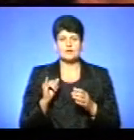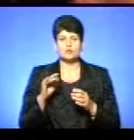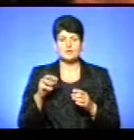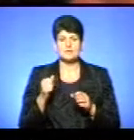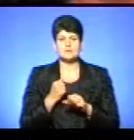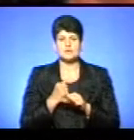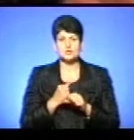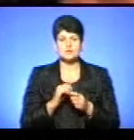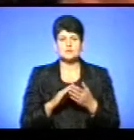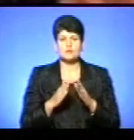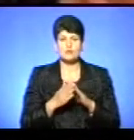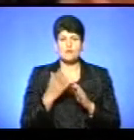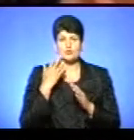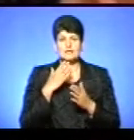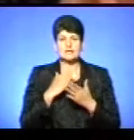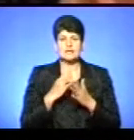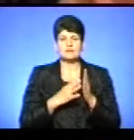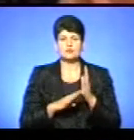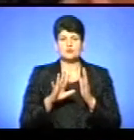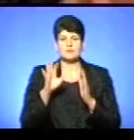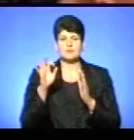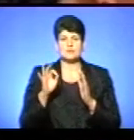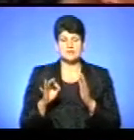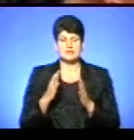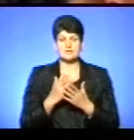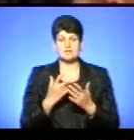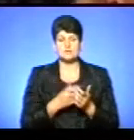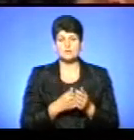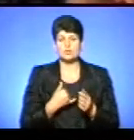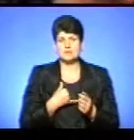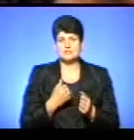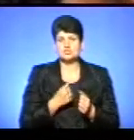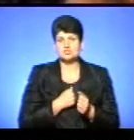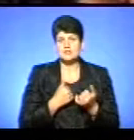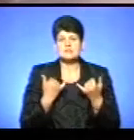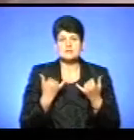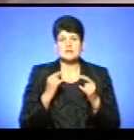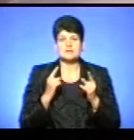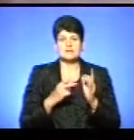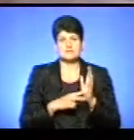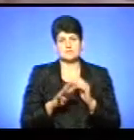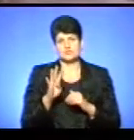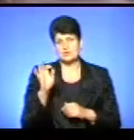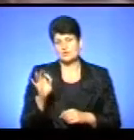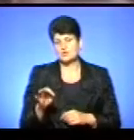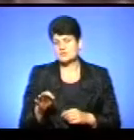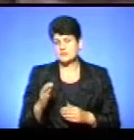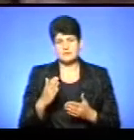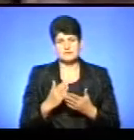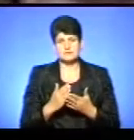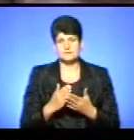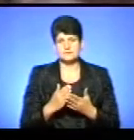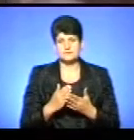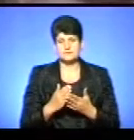тільки за умов, коли 95% дітей щеплено. А в нас, на жаль, зараз тільки 74% дітей охоплено.